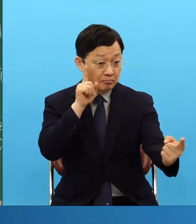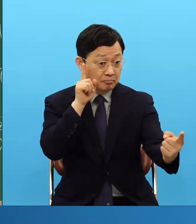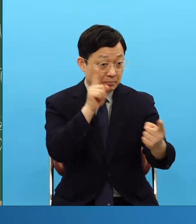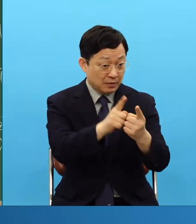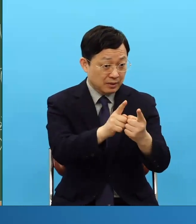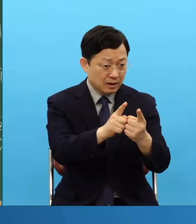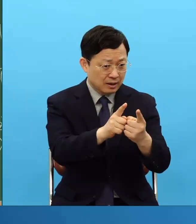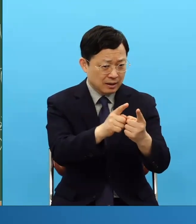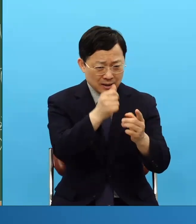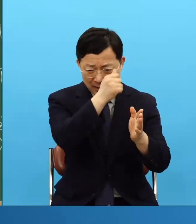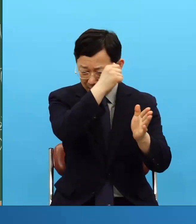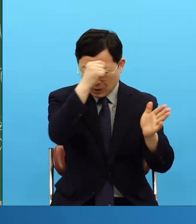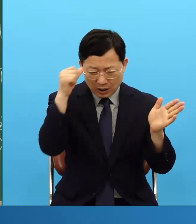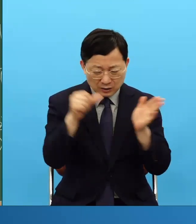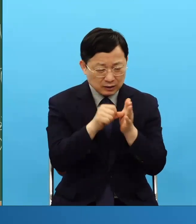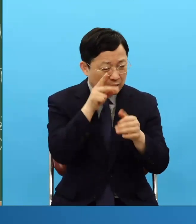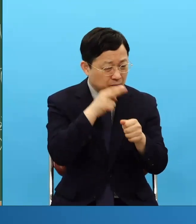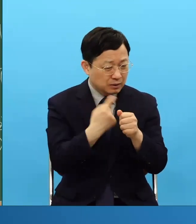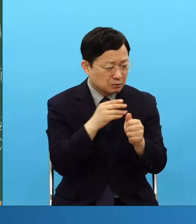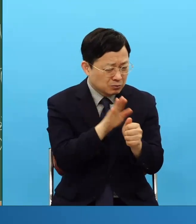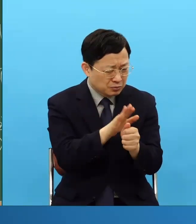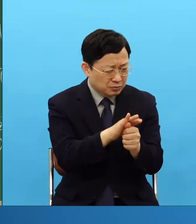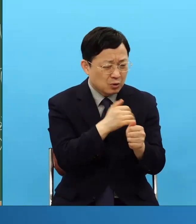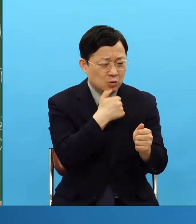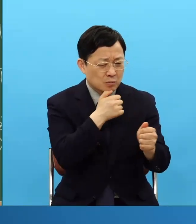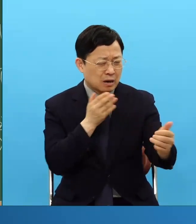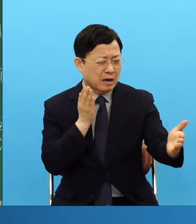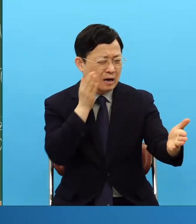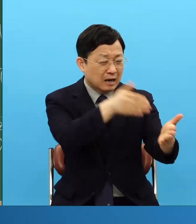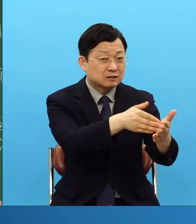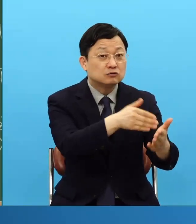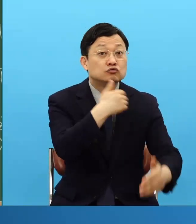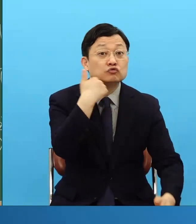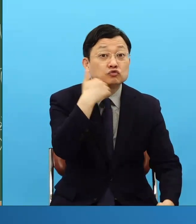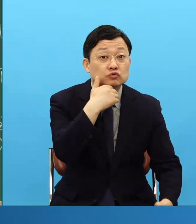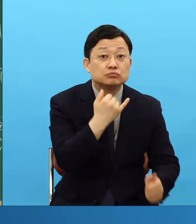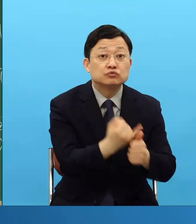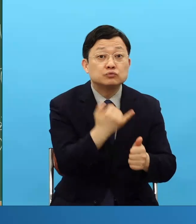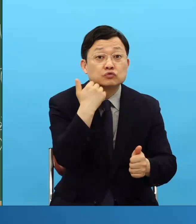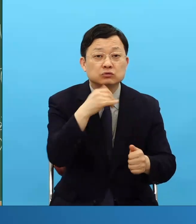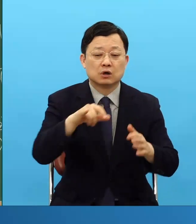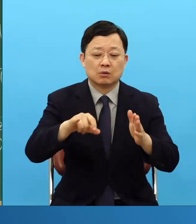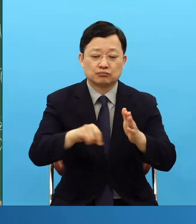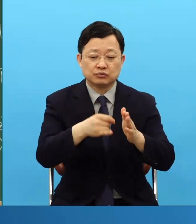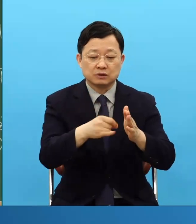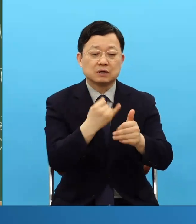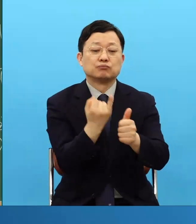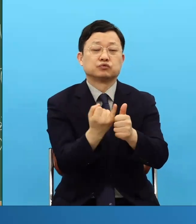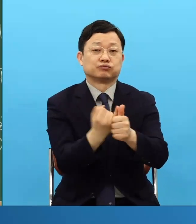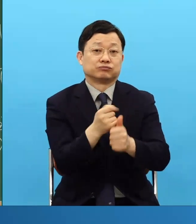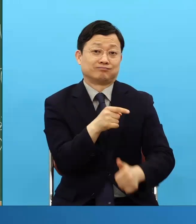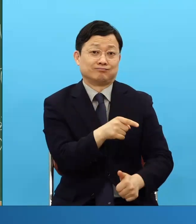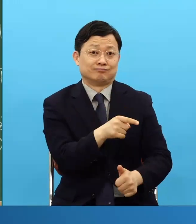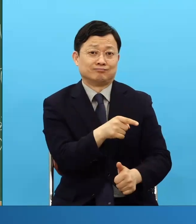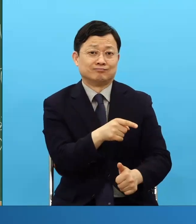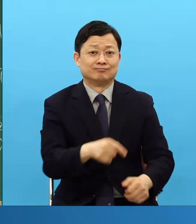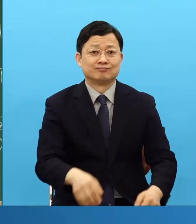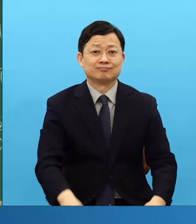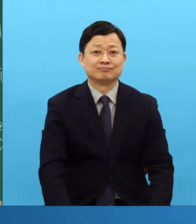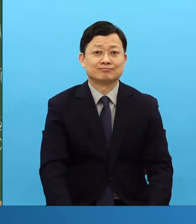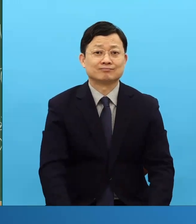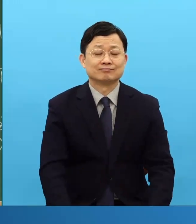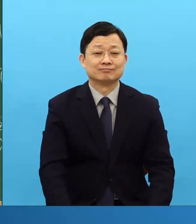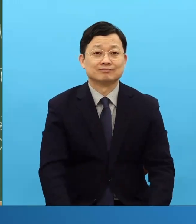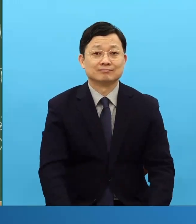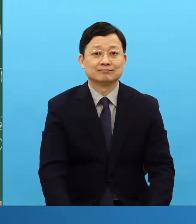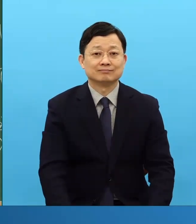동안 바울을 도우고 로마까지 간 사람이 브리스가 부부입니다. That Priscilla and her husband were the ones that as soon as they met Paul, they were able to help